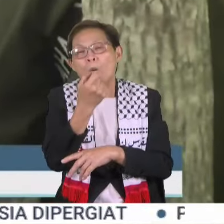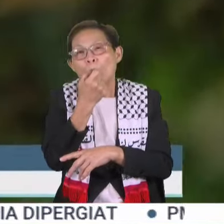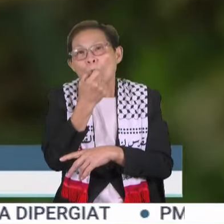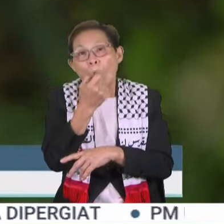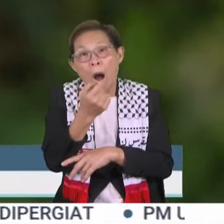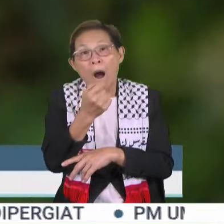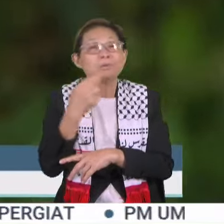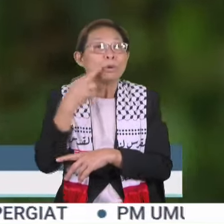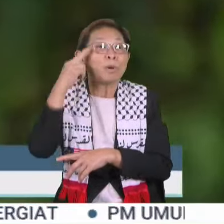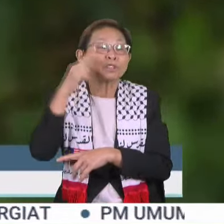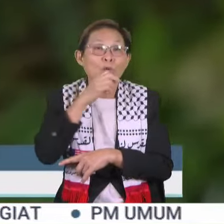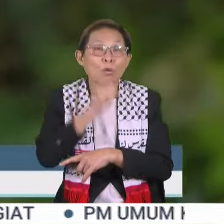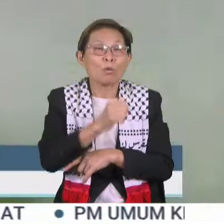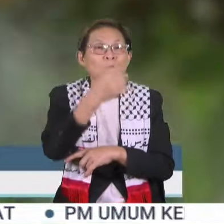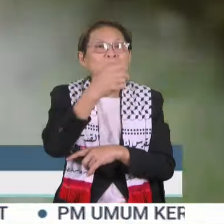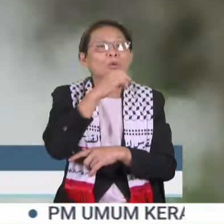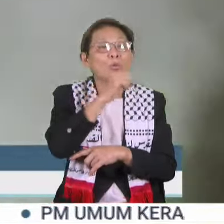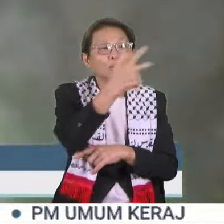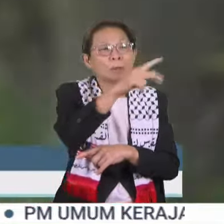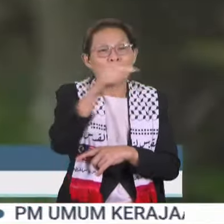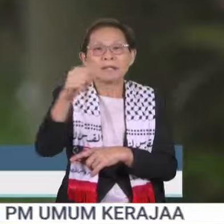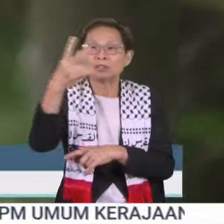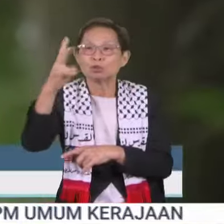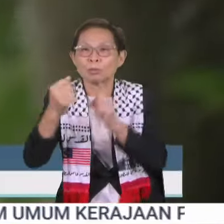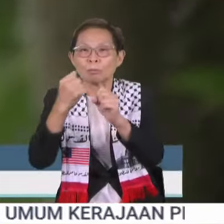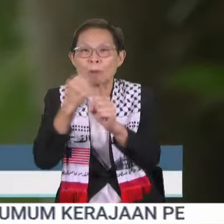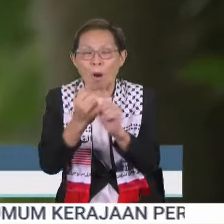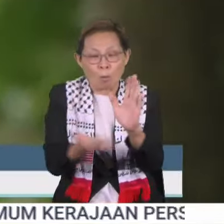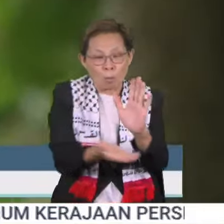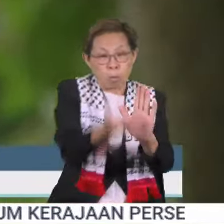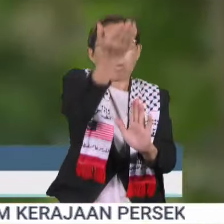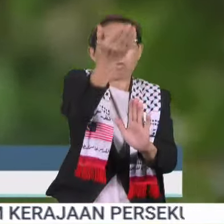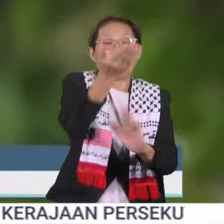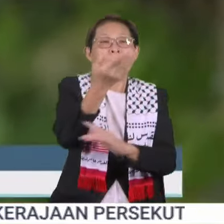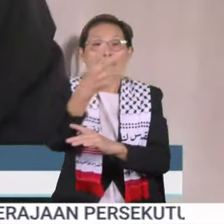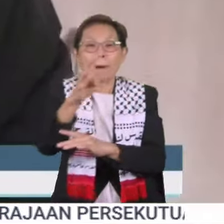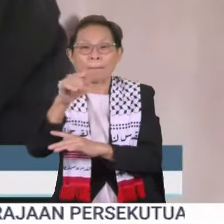remaja berusia 13 hingga 17 tahun meningkat kepada